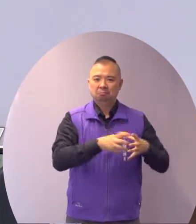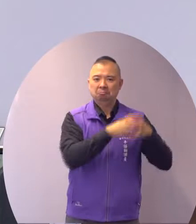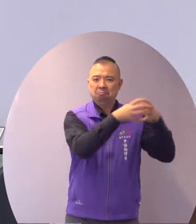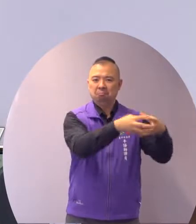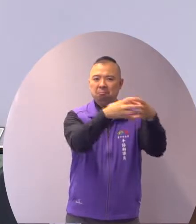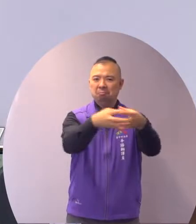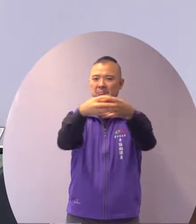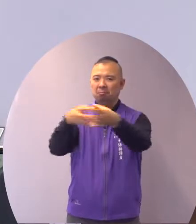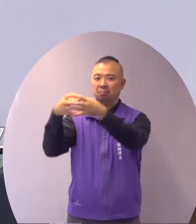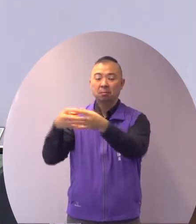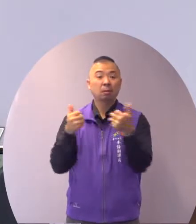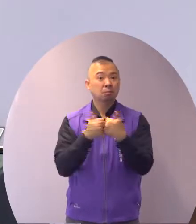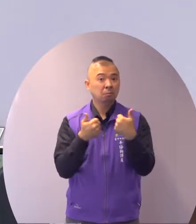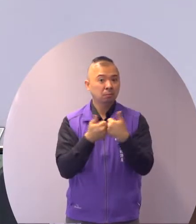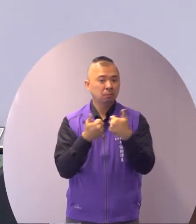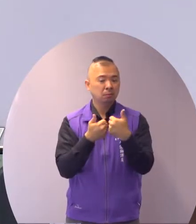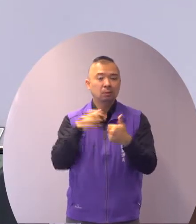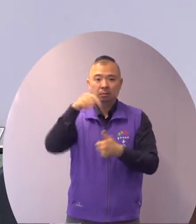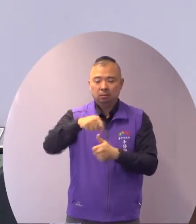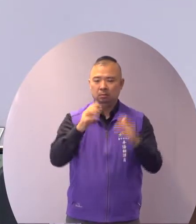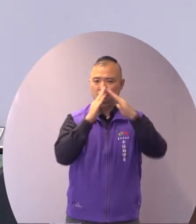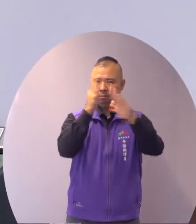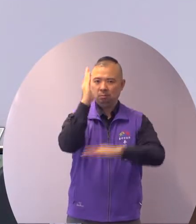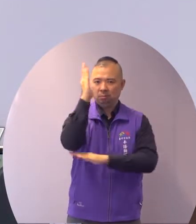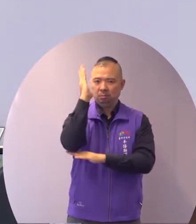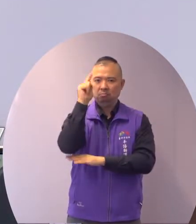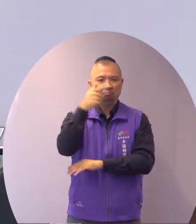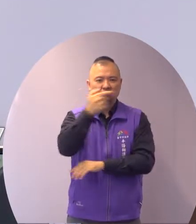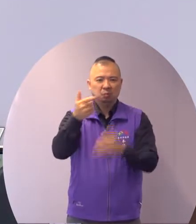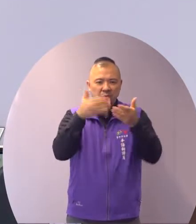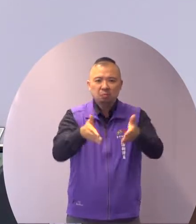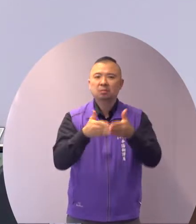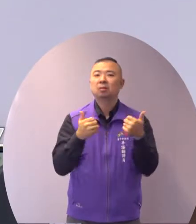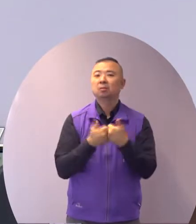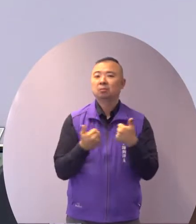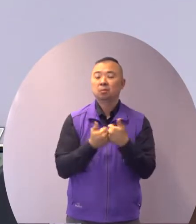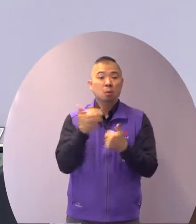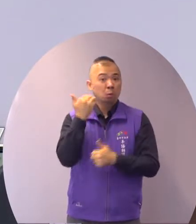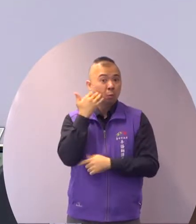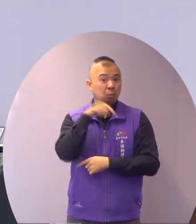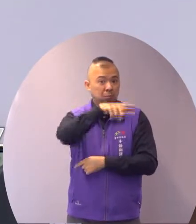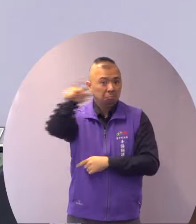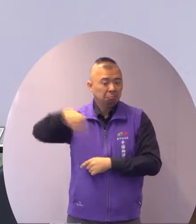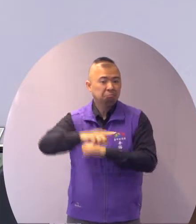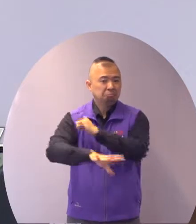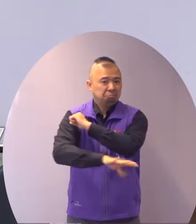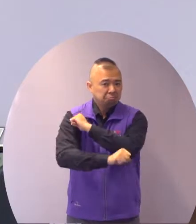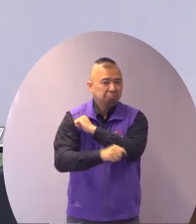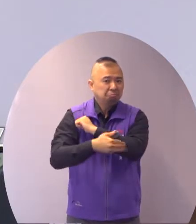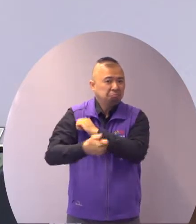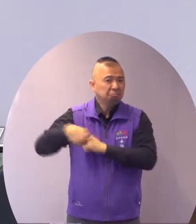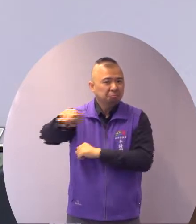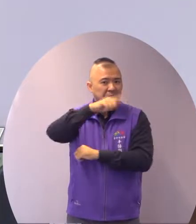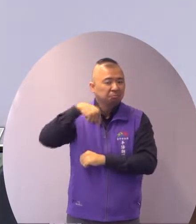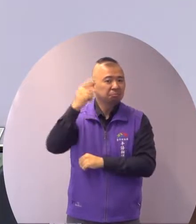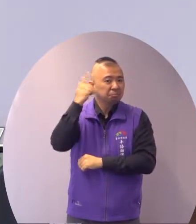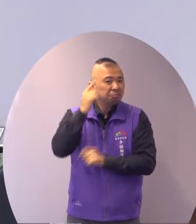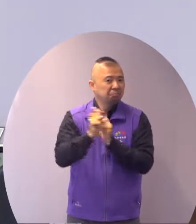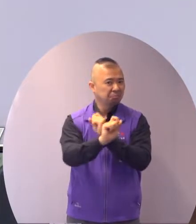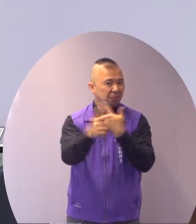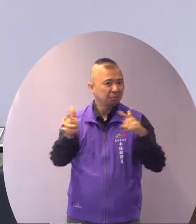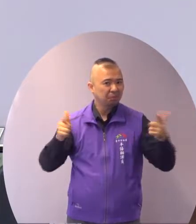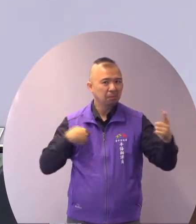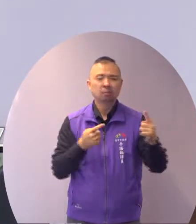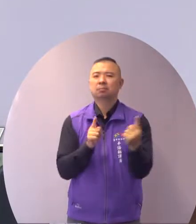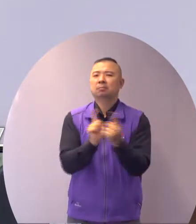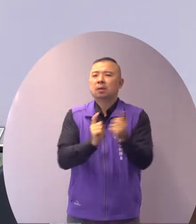那市府最重要会议在地方召开，那地方上基层有什么重要的意见可以直接沟通